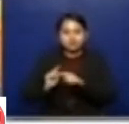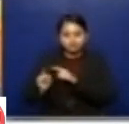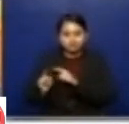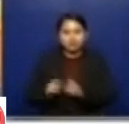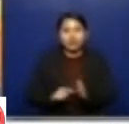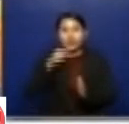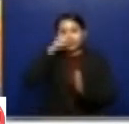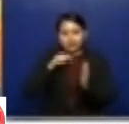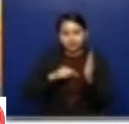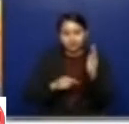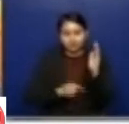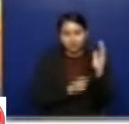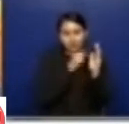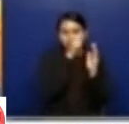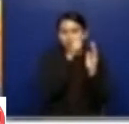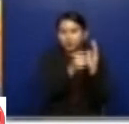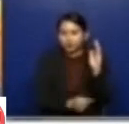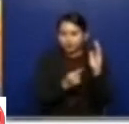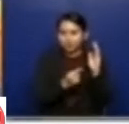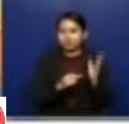ทั่วประเทศไทย